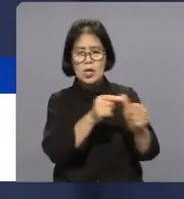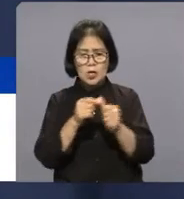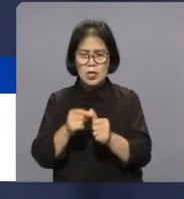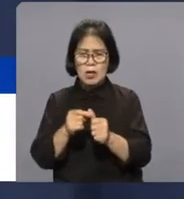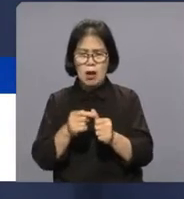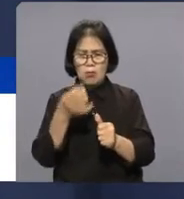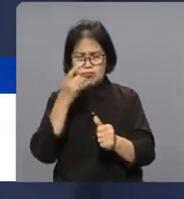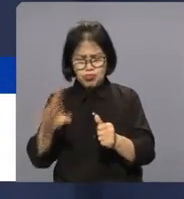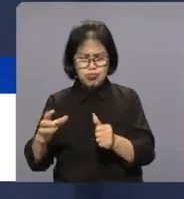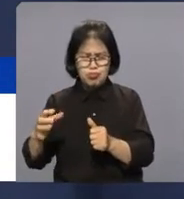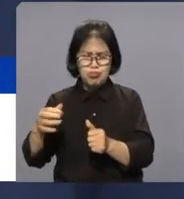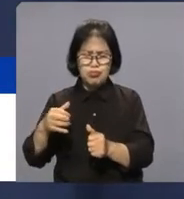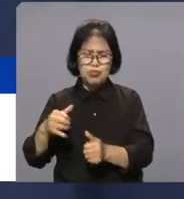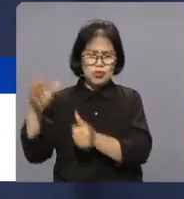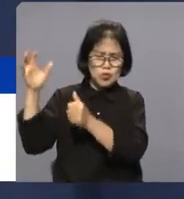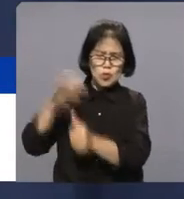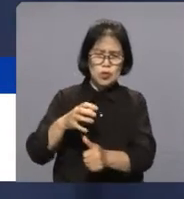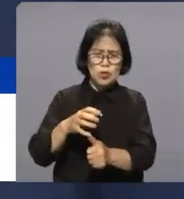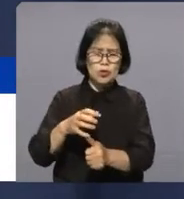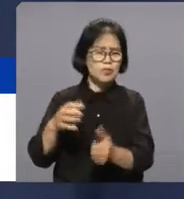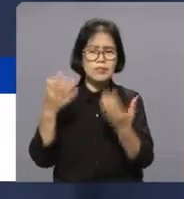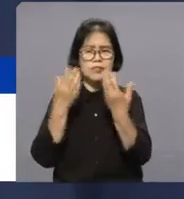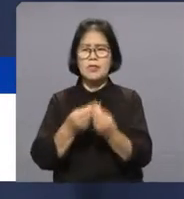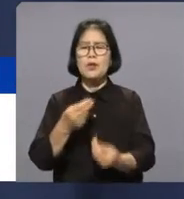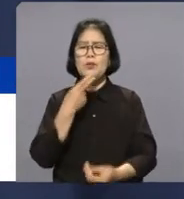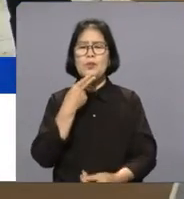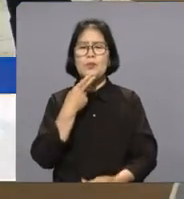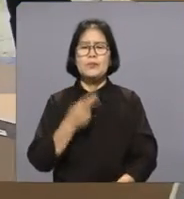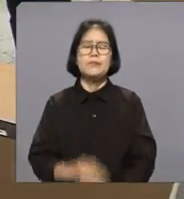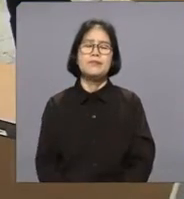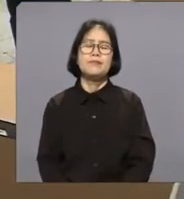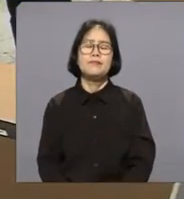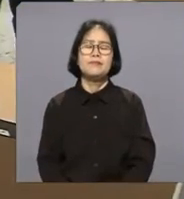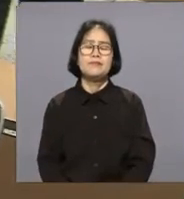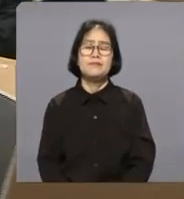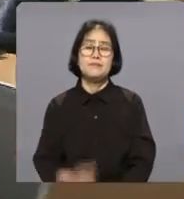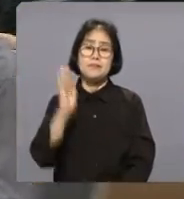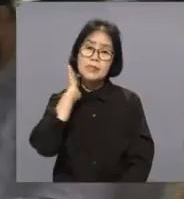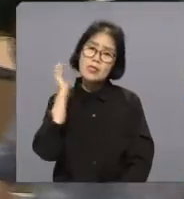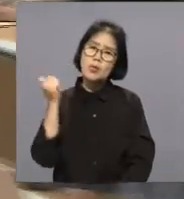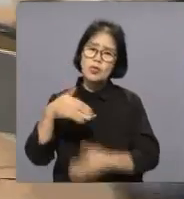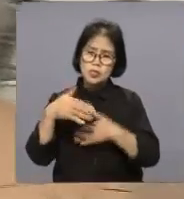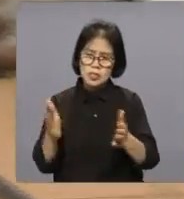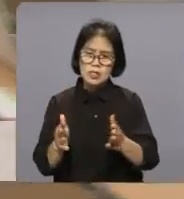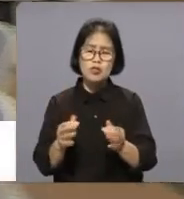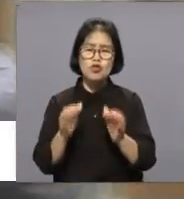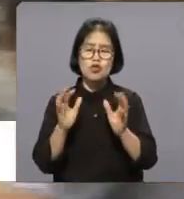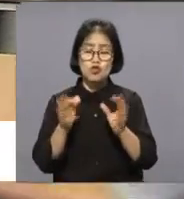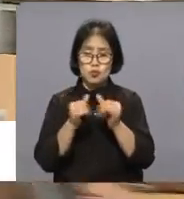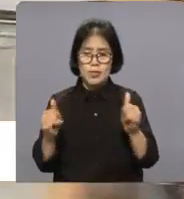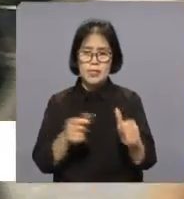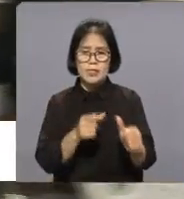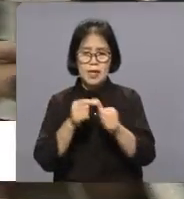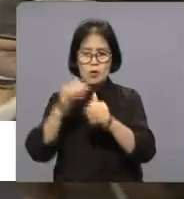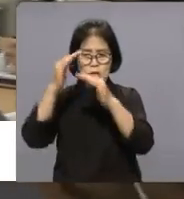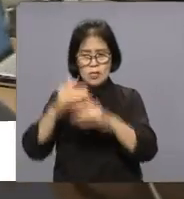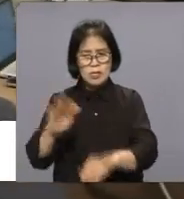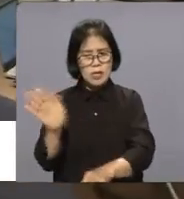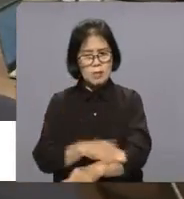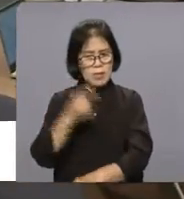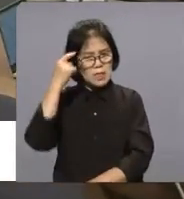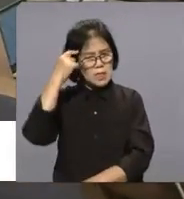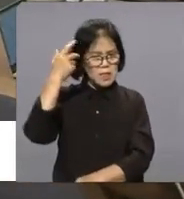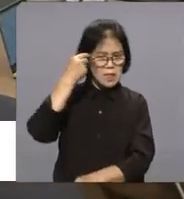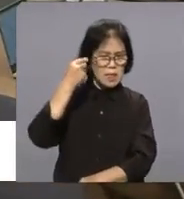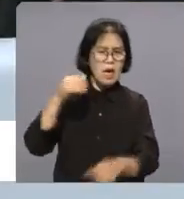채용이라는 무차별적인 공격을 한 사례는 없었습니다. 대통령실은 국민이 채용 과정에 대한 잘못된 인식을